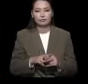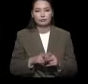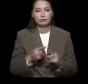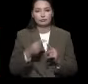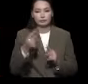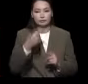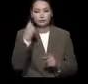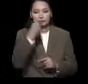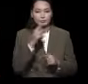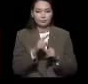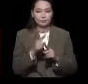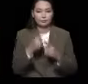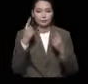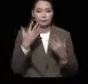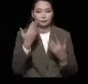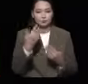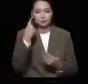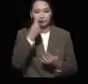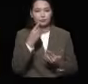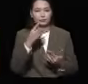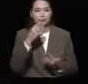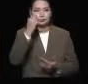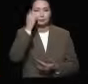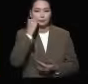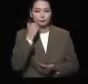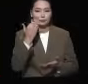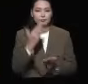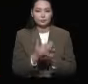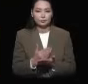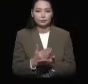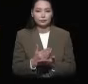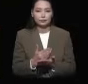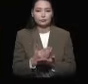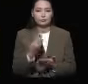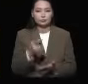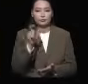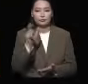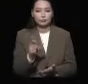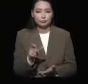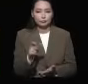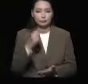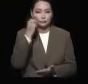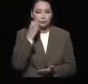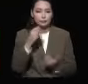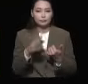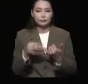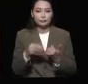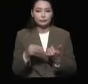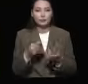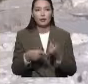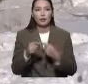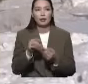Бетімізге әжім түсіп, қартаямыз. Осылайша тал бесікке түскен адам жер бесікке де